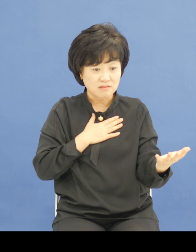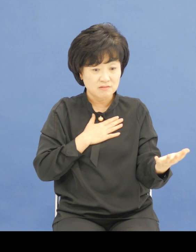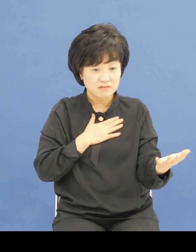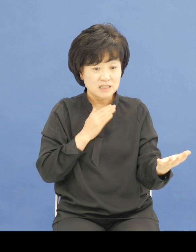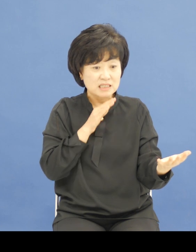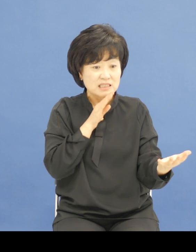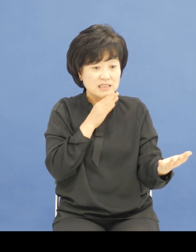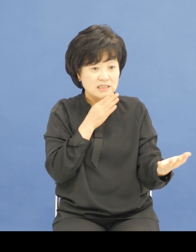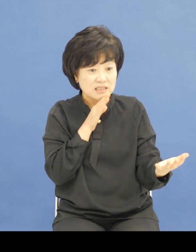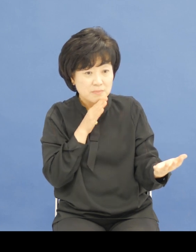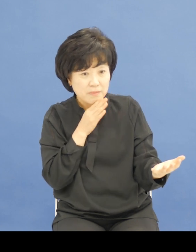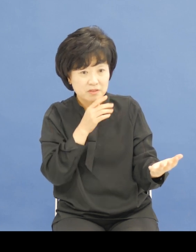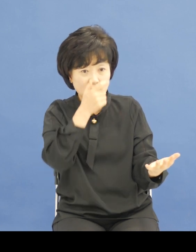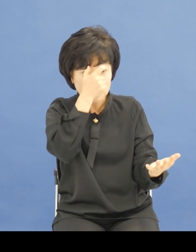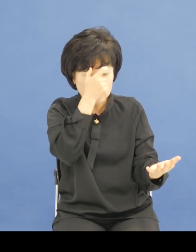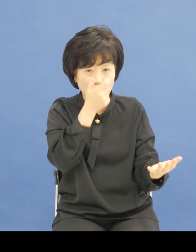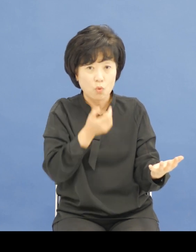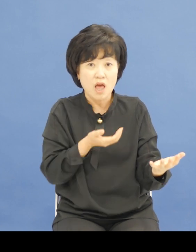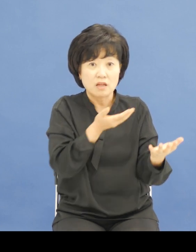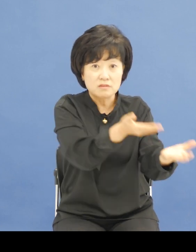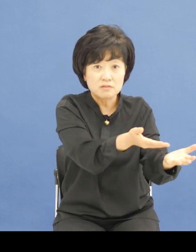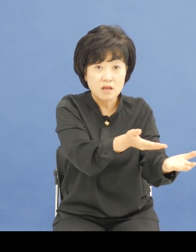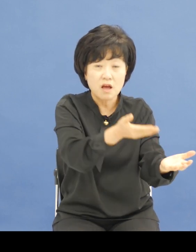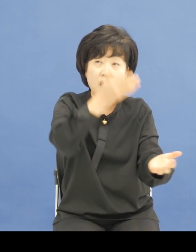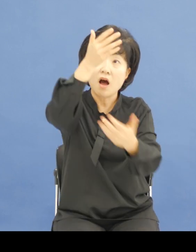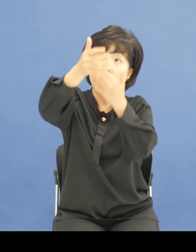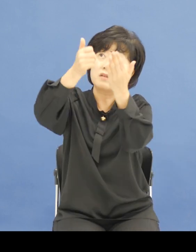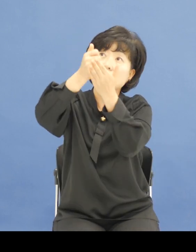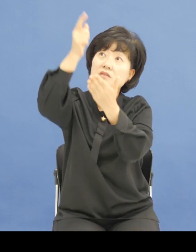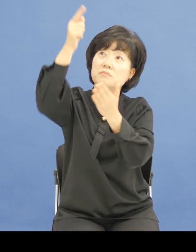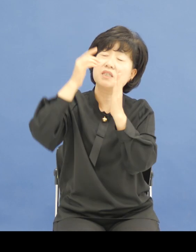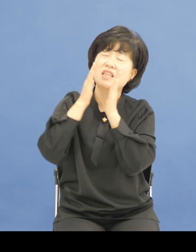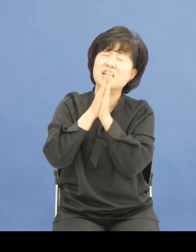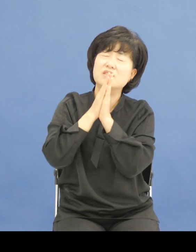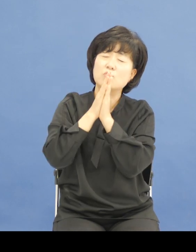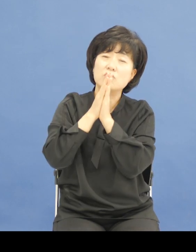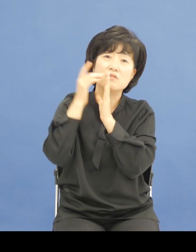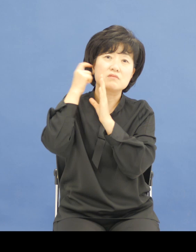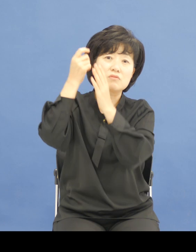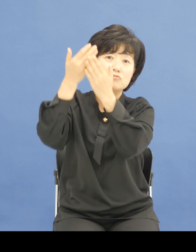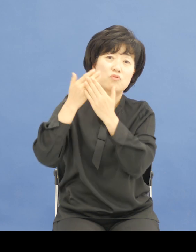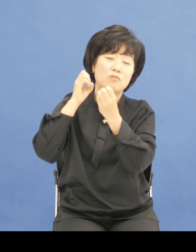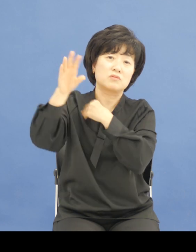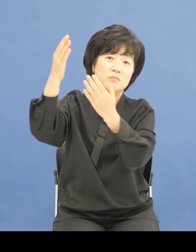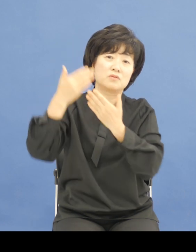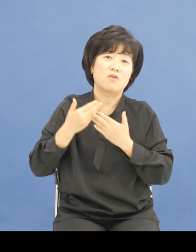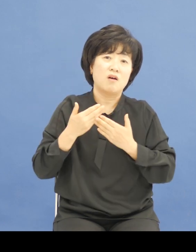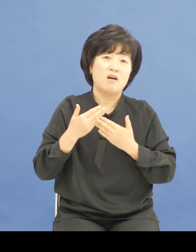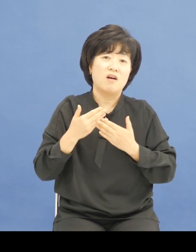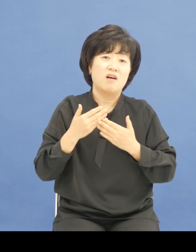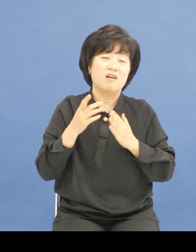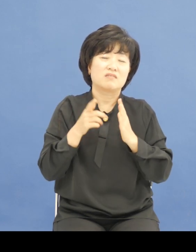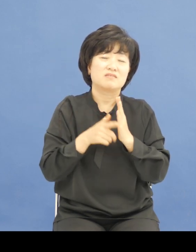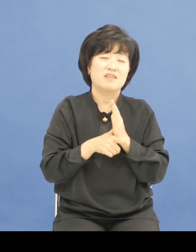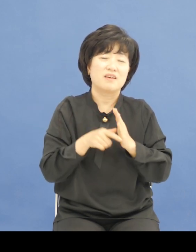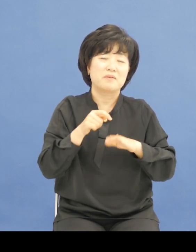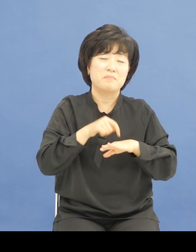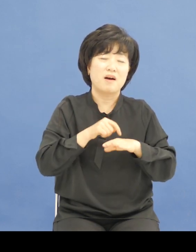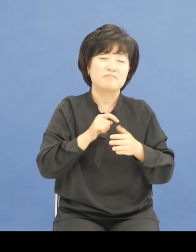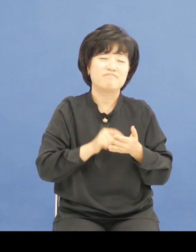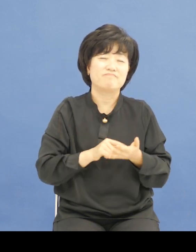믿지도 않는 기도를 내가 했는데 하나님이 그 기도를 들어주신 거야. 그때 제가 나오면서 어떤